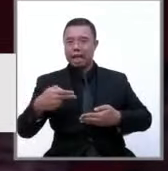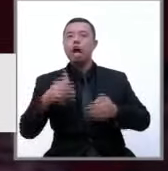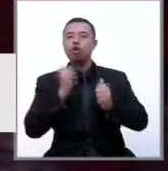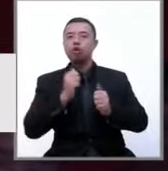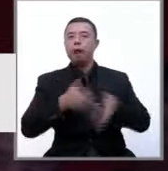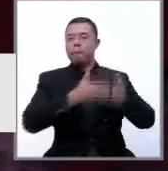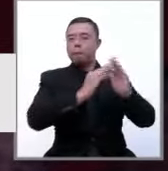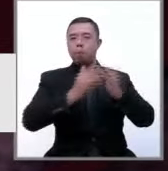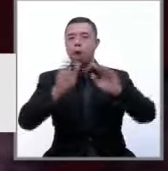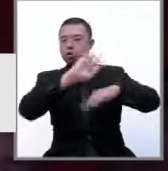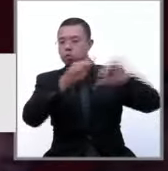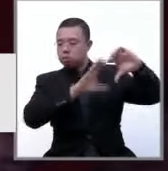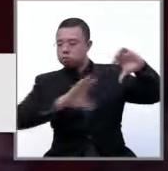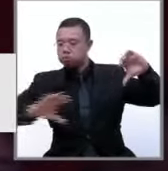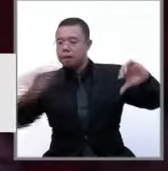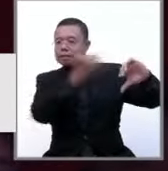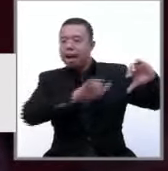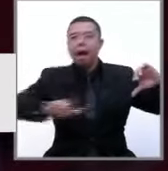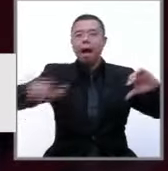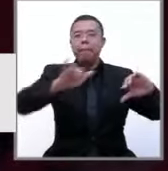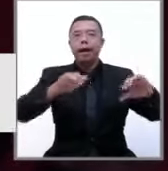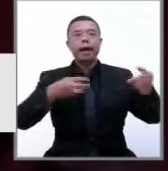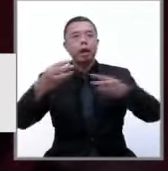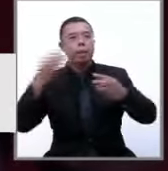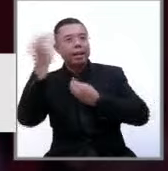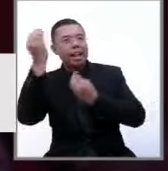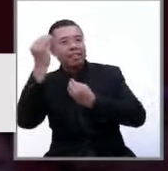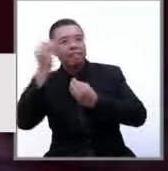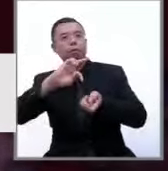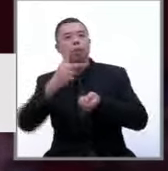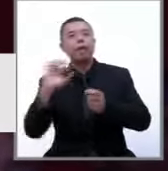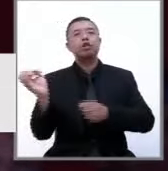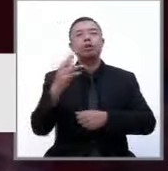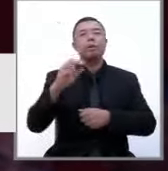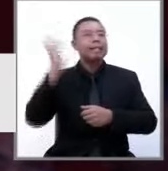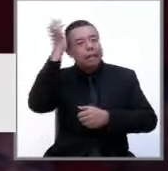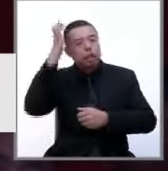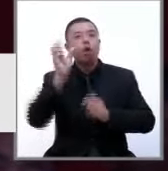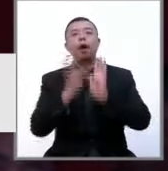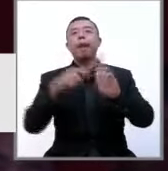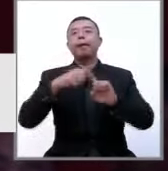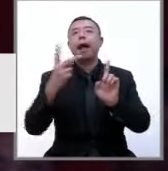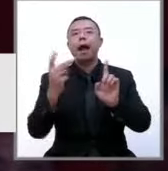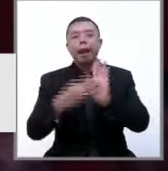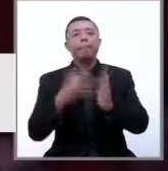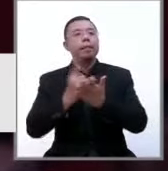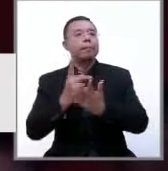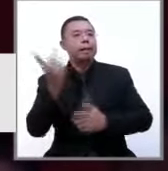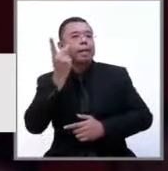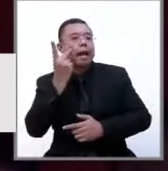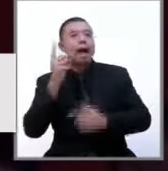transisi menuju energi hijau ekonomi kreatif UMKM bisa kita Kawal Insyaallah akan